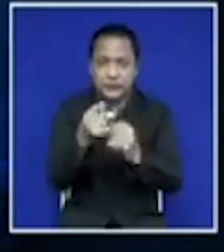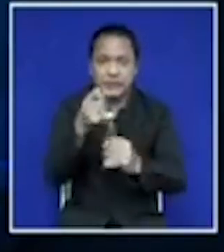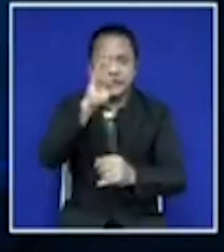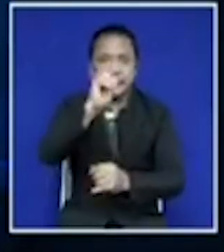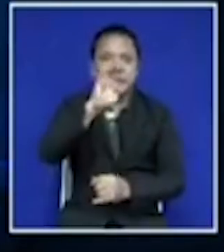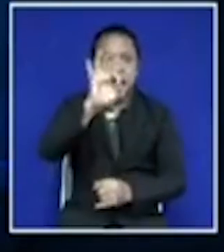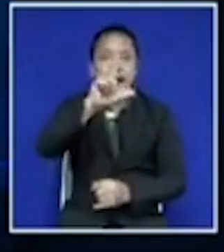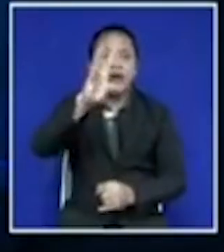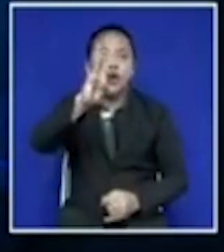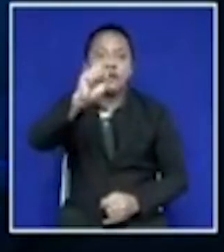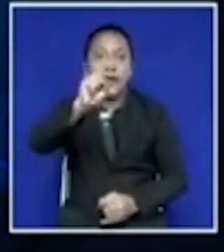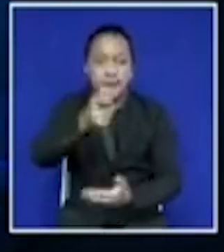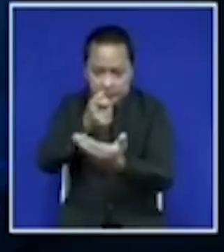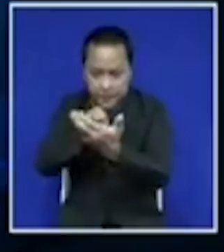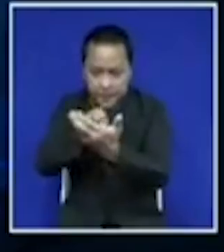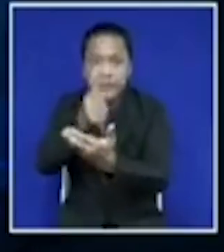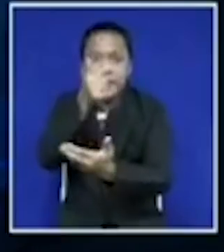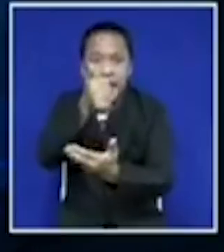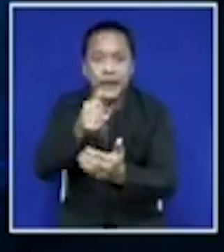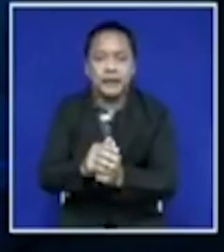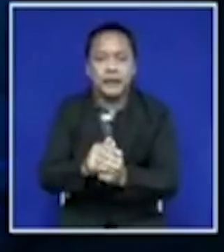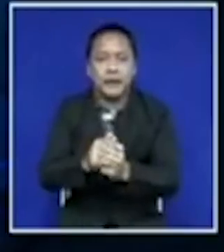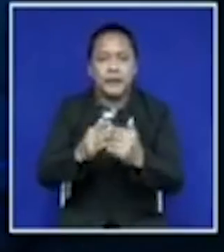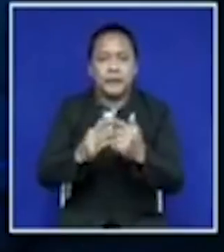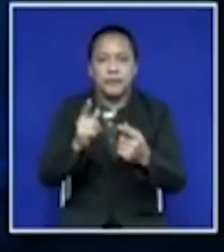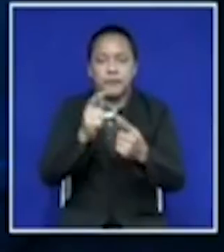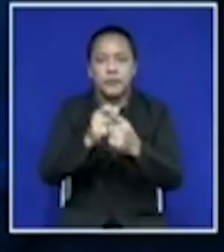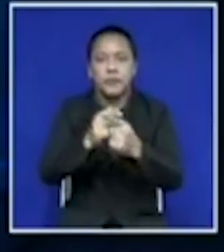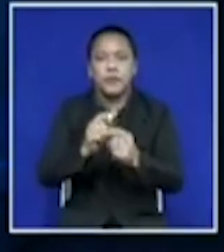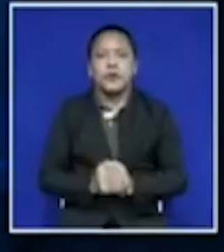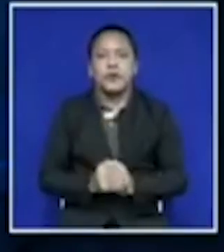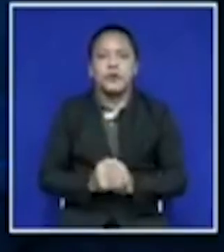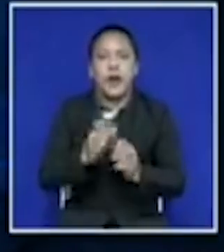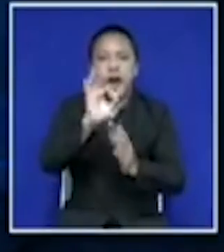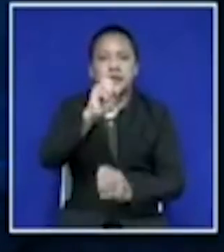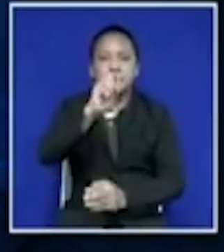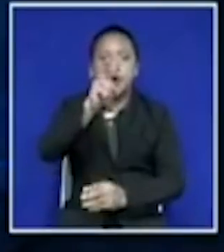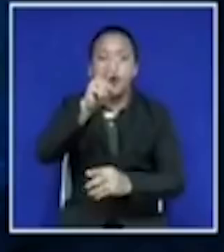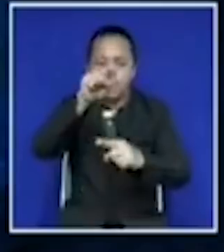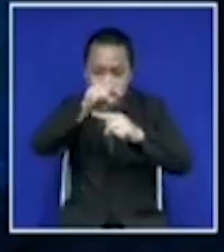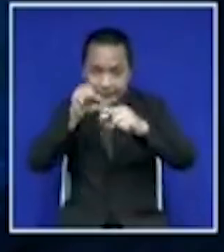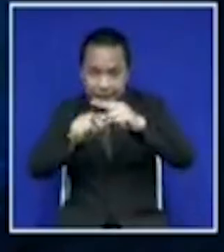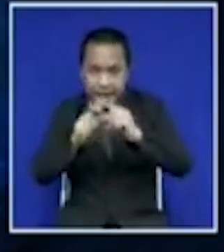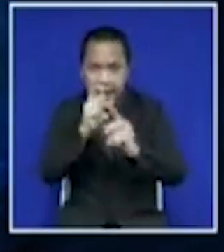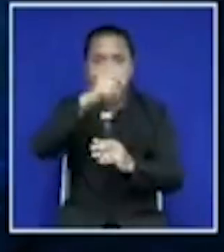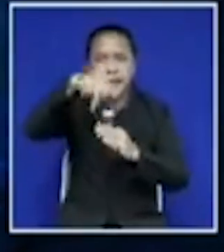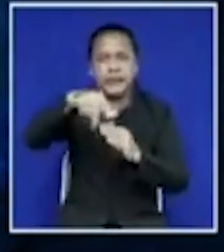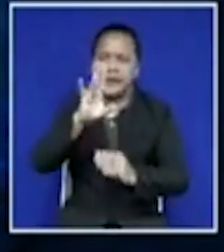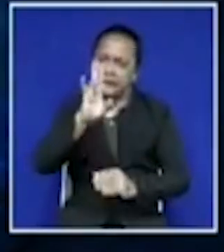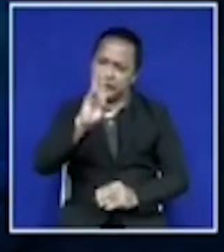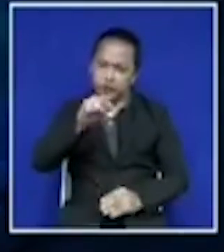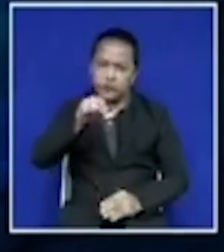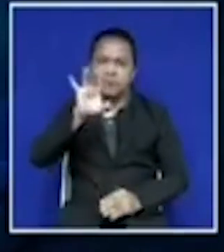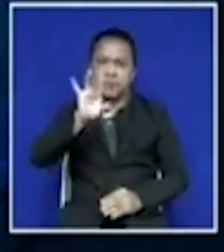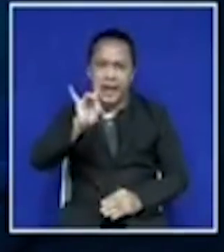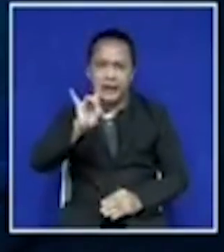สนกว่าคนที่ใช้ไปนะครับแล้วก็ผ่านทางแพลตฟอร์ม 92% ผ่านแอปแค่ 7.8% ผ